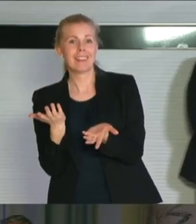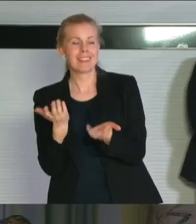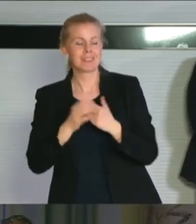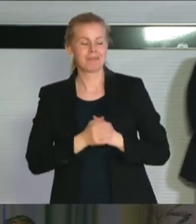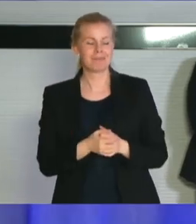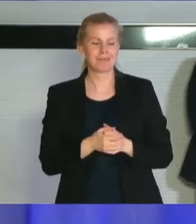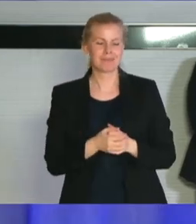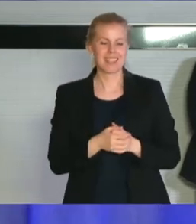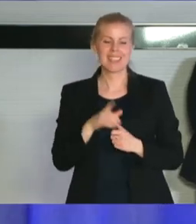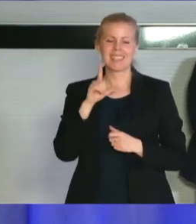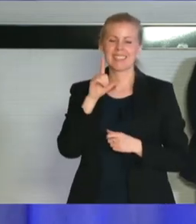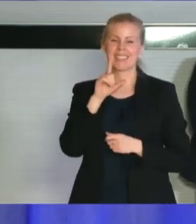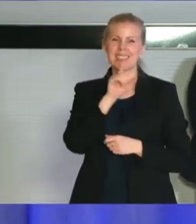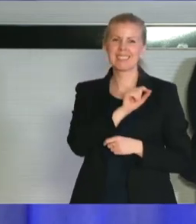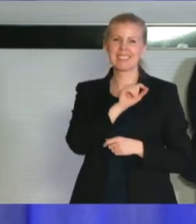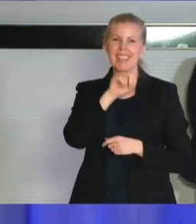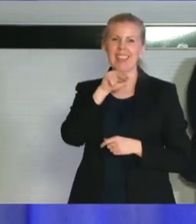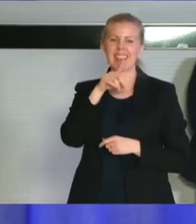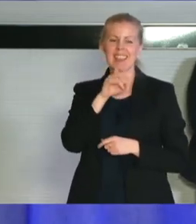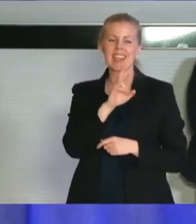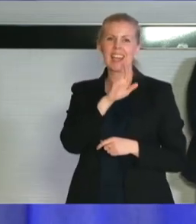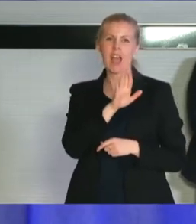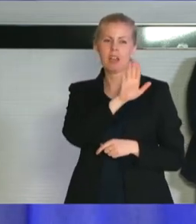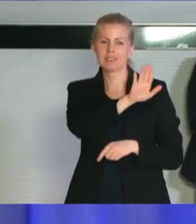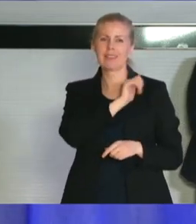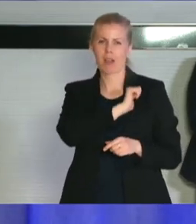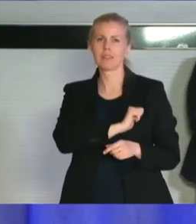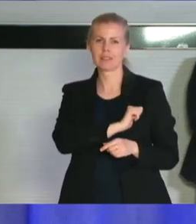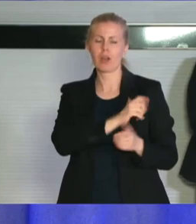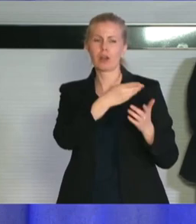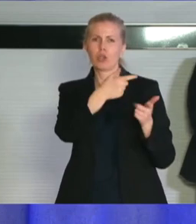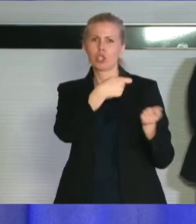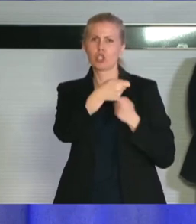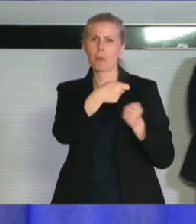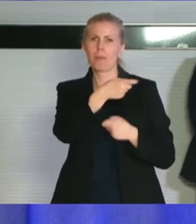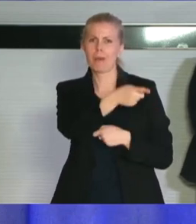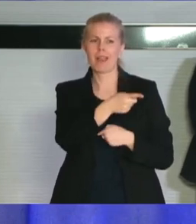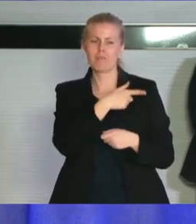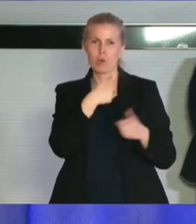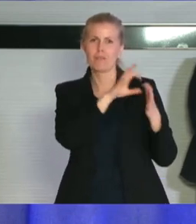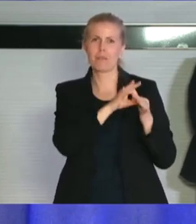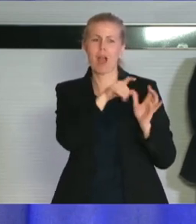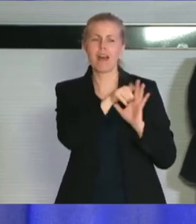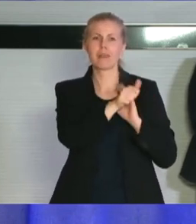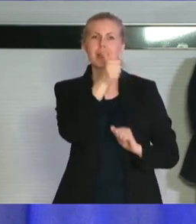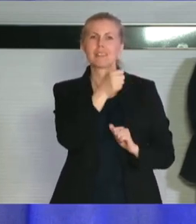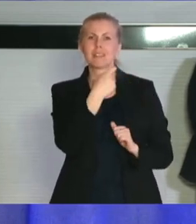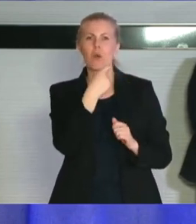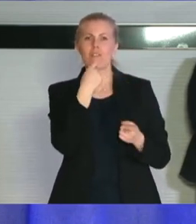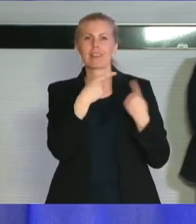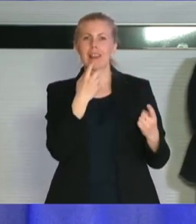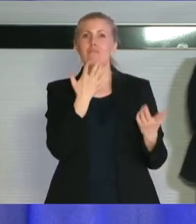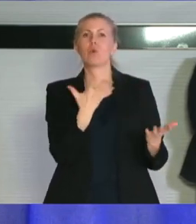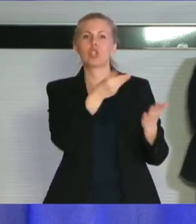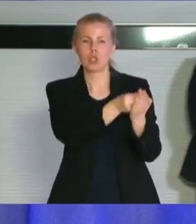Nå er det Sindre som foretar mesteparten av handlingen i vår familie, må jeg da innrømme. Så det er nok han som er best på å si hvor han kjøper blåbærene.